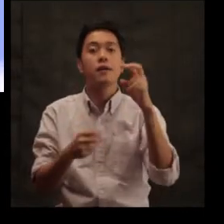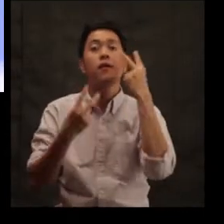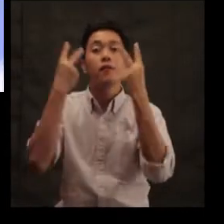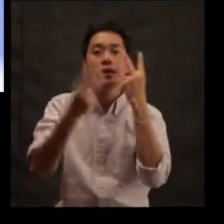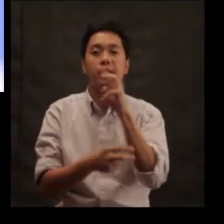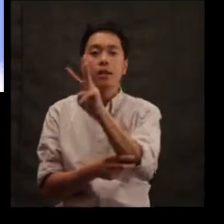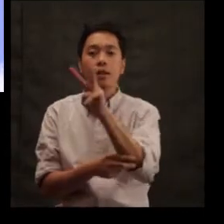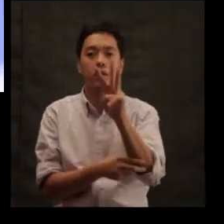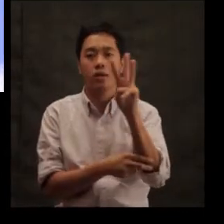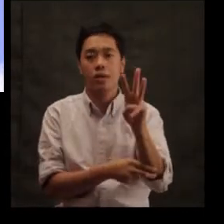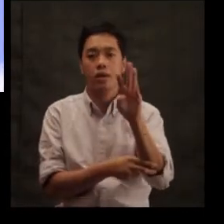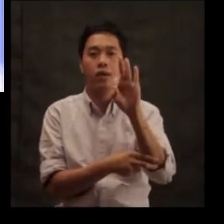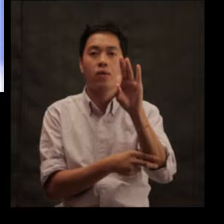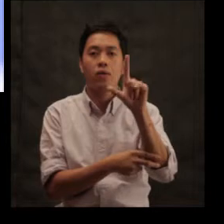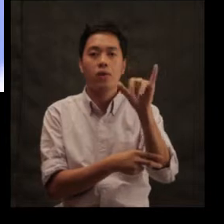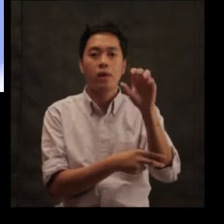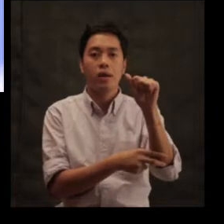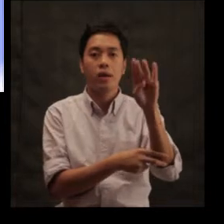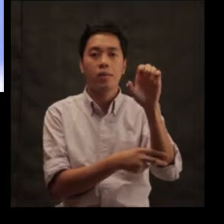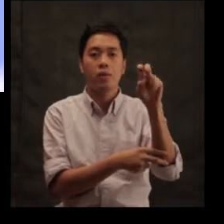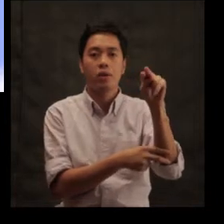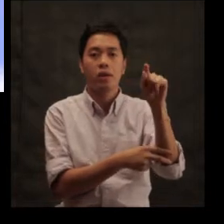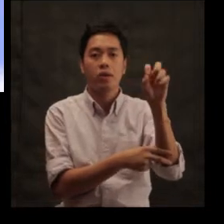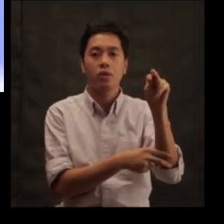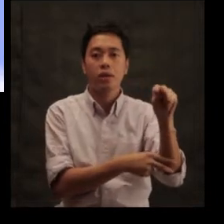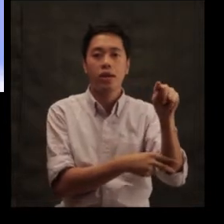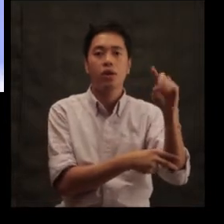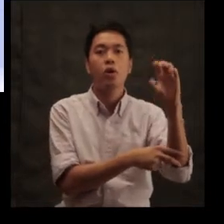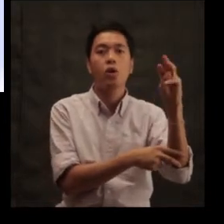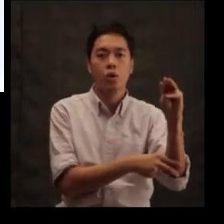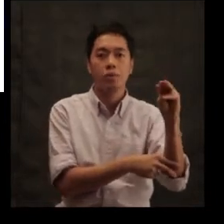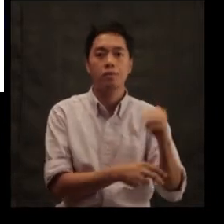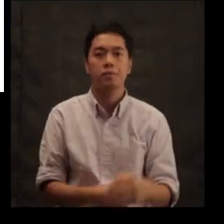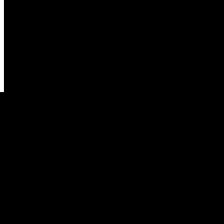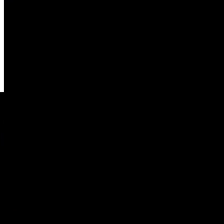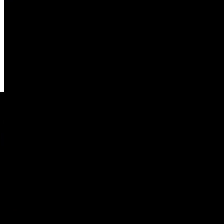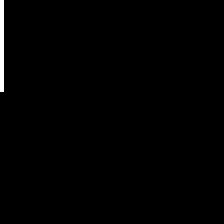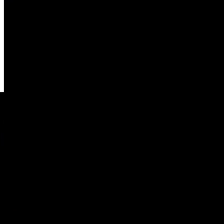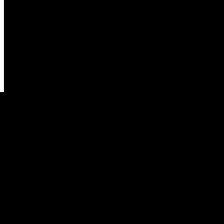po sa amin. Bumisita sa www.fullyablednation.com.